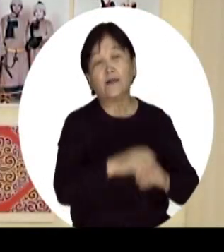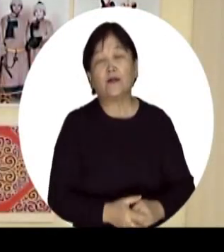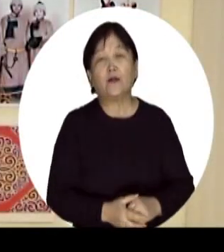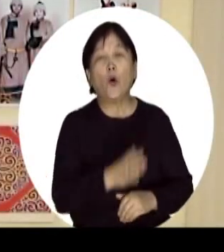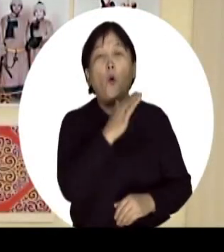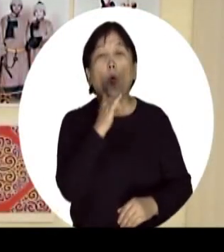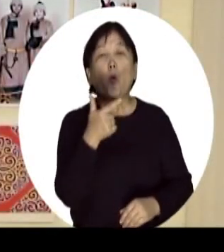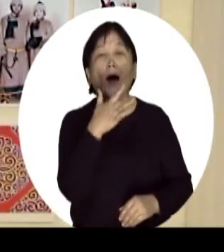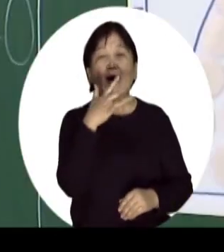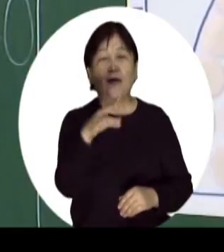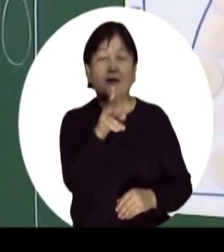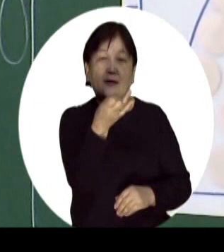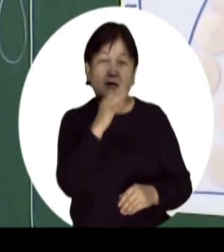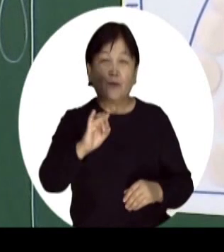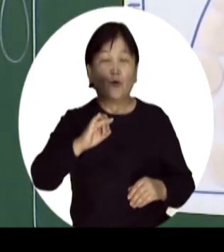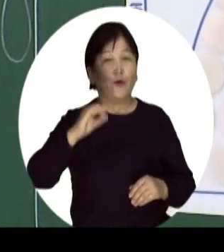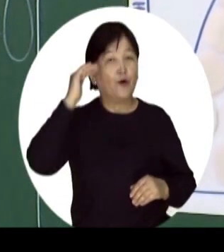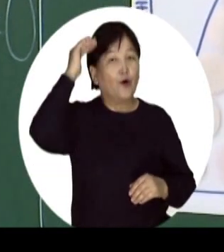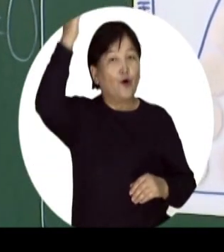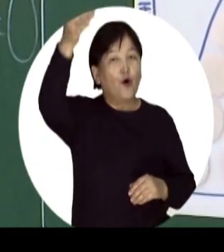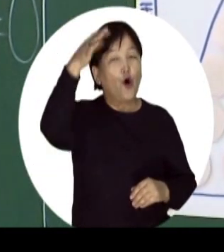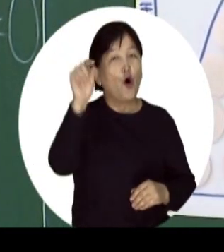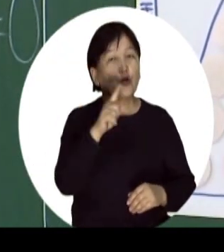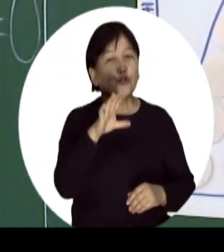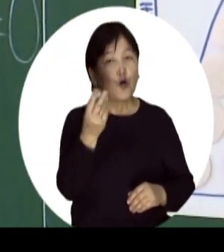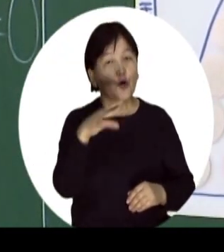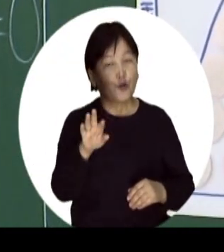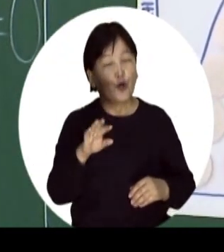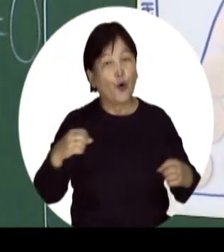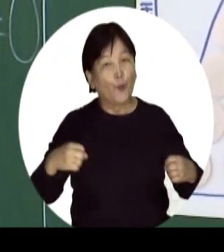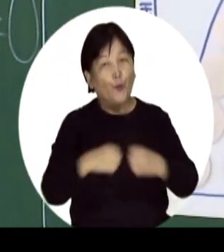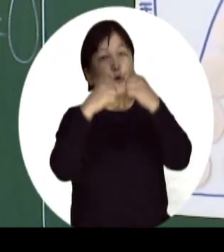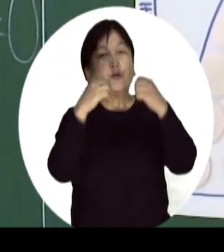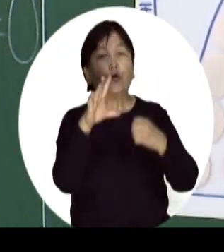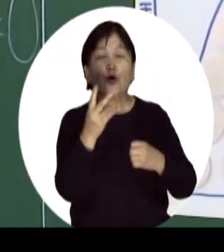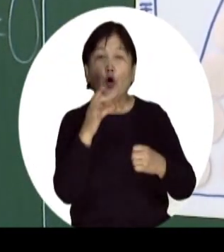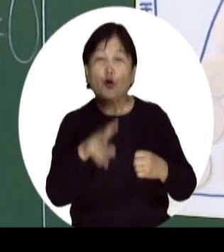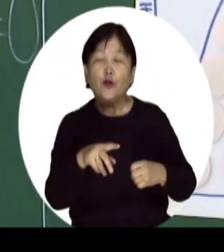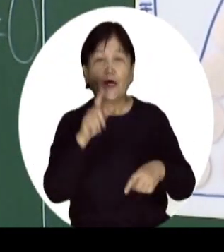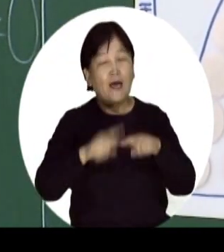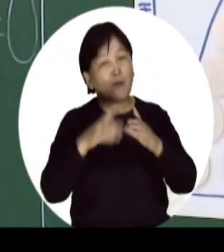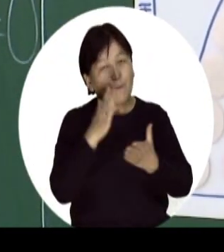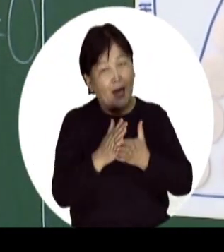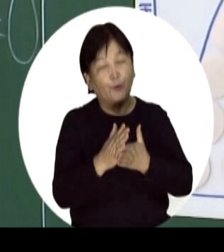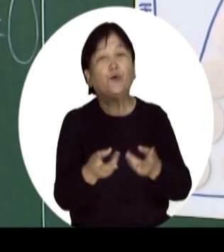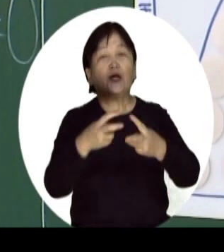угарын хий болон озоны молекул хооронд явагдах урвал дээр мөргөлдөлтийн онолыг судлая.